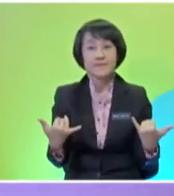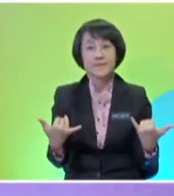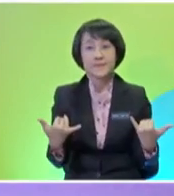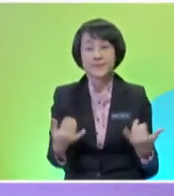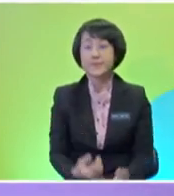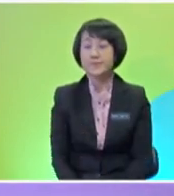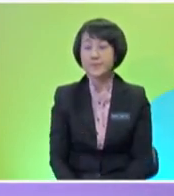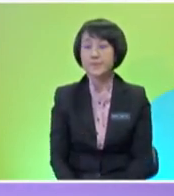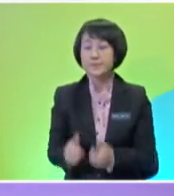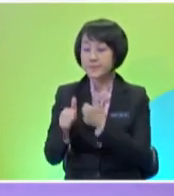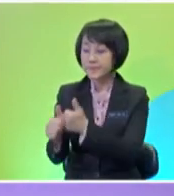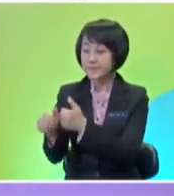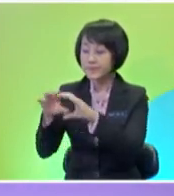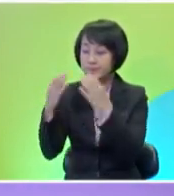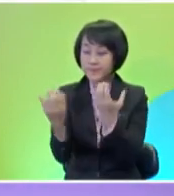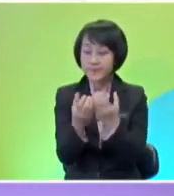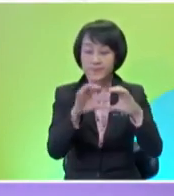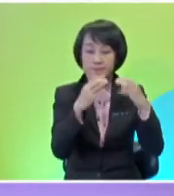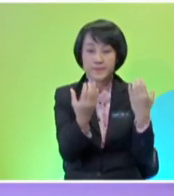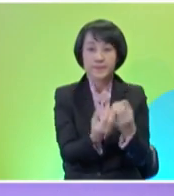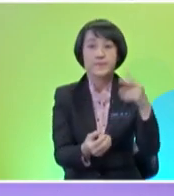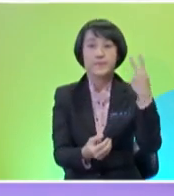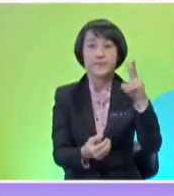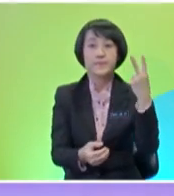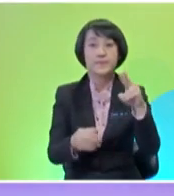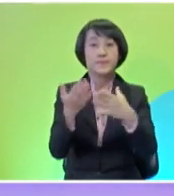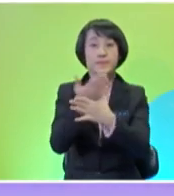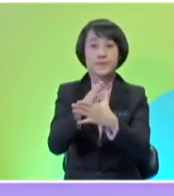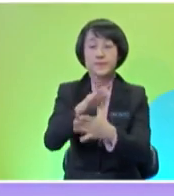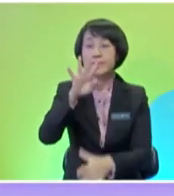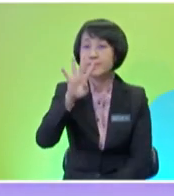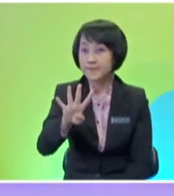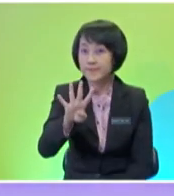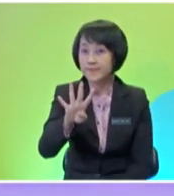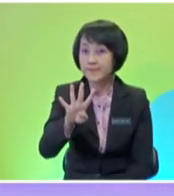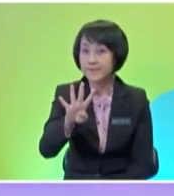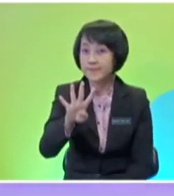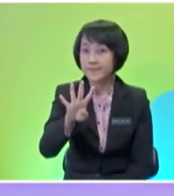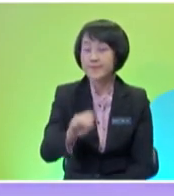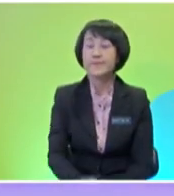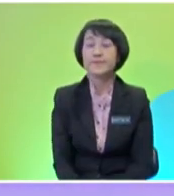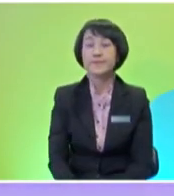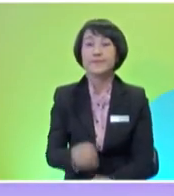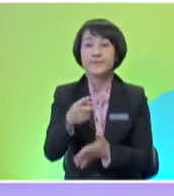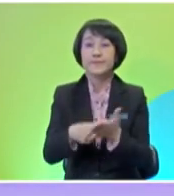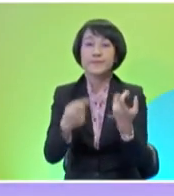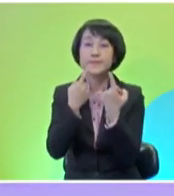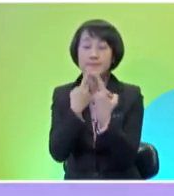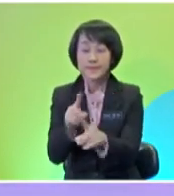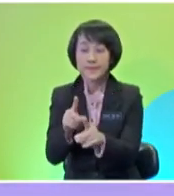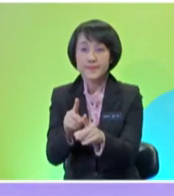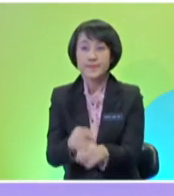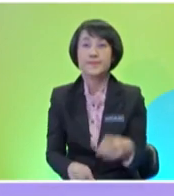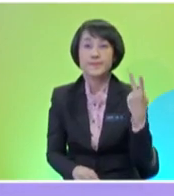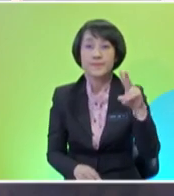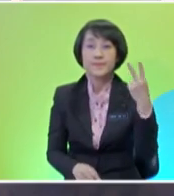bagikan ikut kumpulan jadi 12 bagi 4 Baiklah jadi apa jawabannya 12